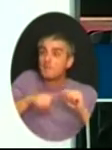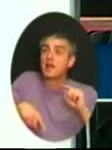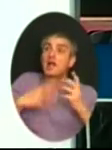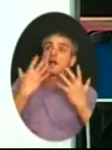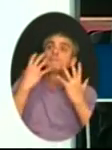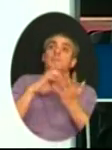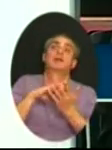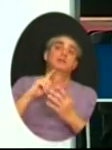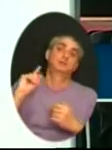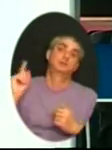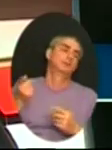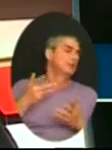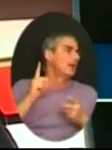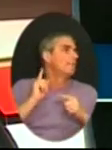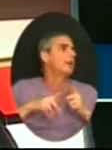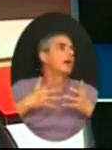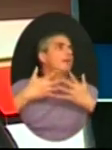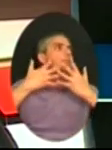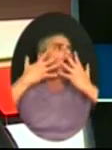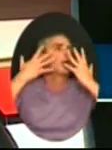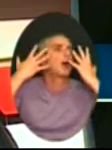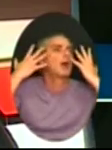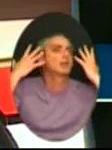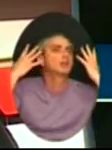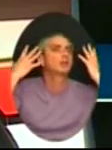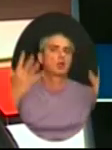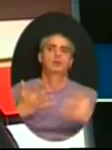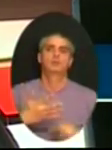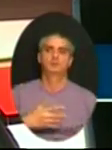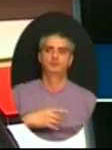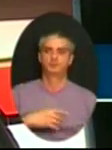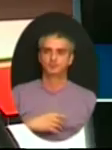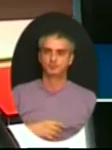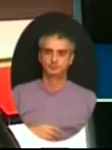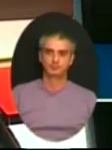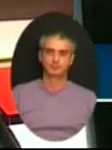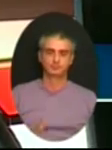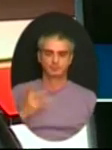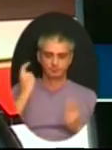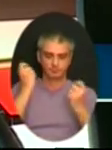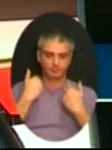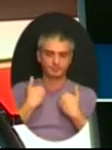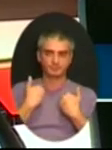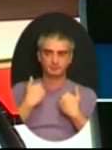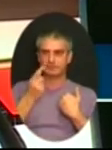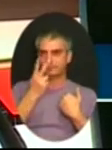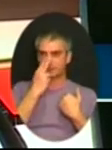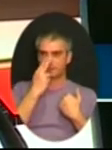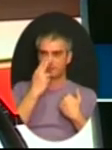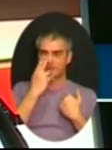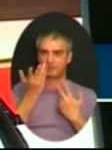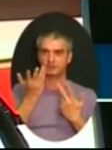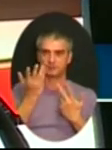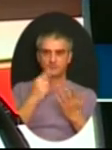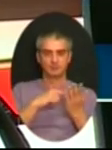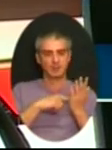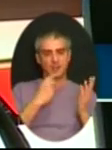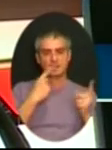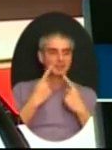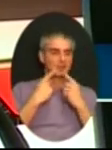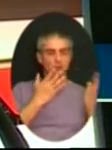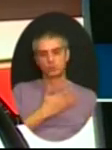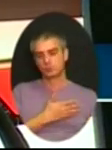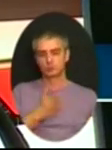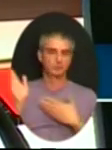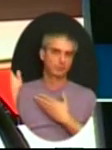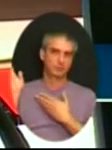המרכזי בכל מה שאנחנו רואים. אדיר. בכל זה מה שאנחנו אדיר. מתחול... זה די מדהים שאתם מנסים להסיט את הדיון. ואני אגיד לך מה,